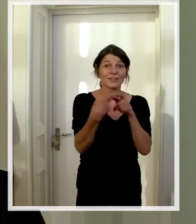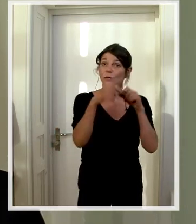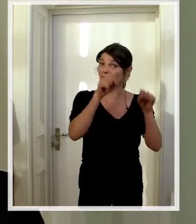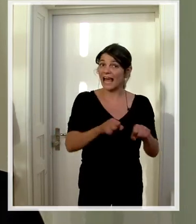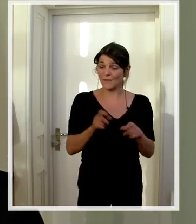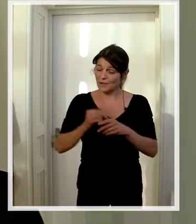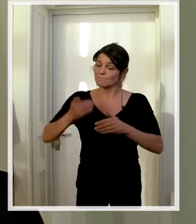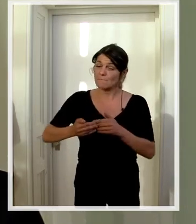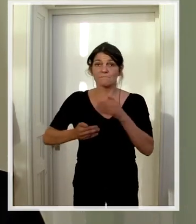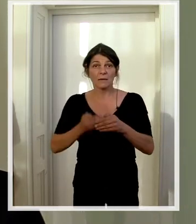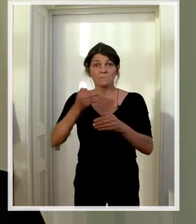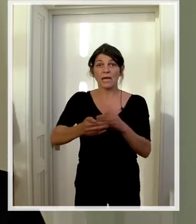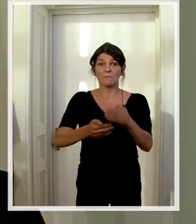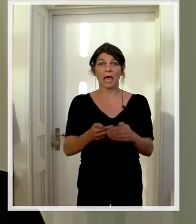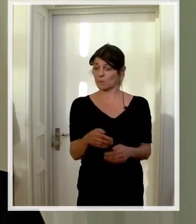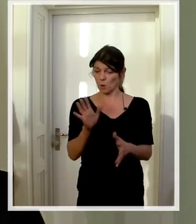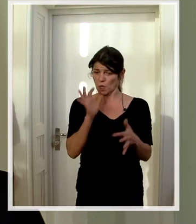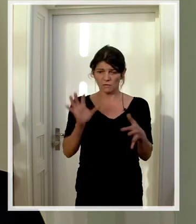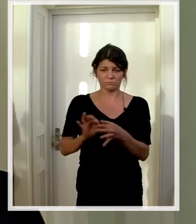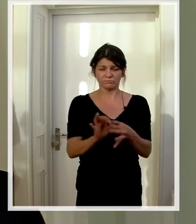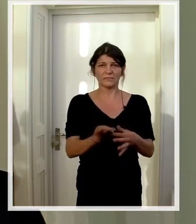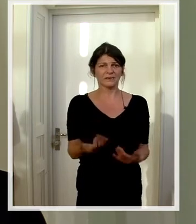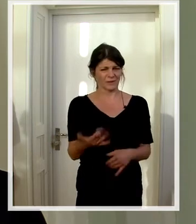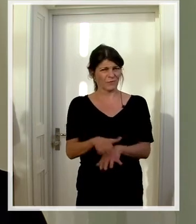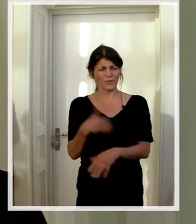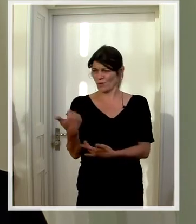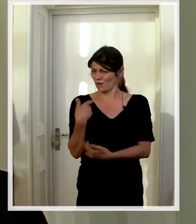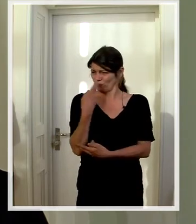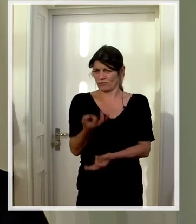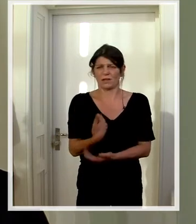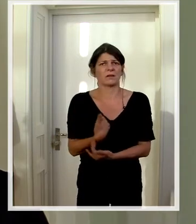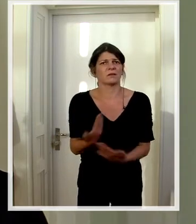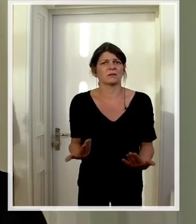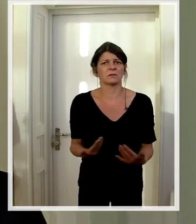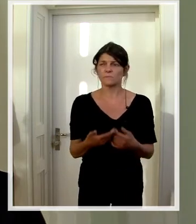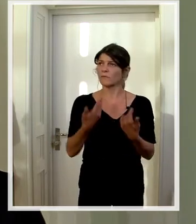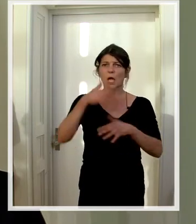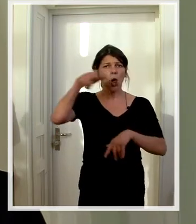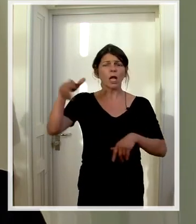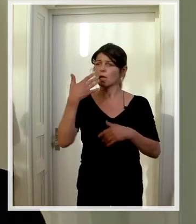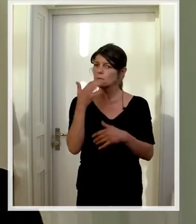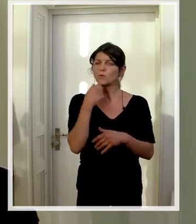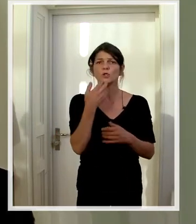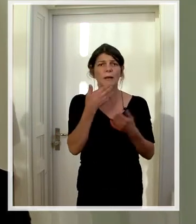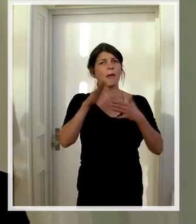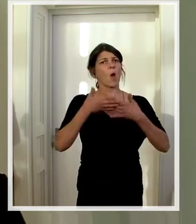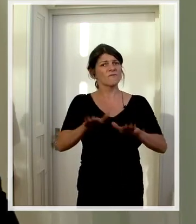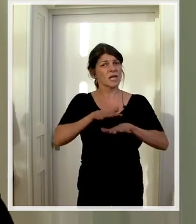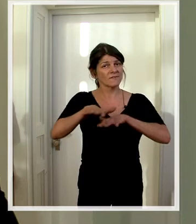kann man aus meiner Sicht und muss man nicht koppeln. Keine Ahnung, wie man auf das Gefühl kommt. Die Bevölkerung hat mehrheitlich gesehen, sie wünschen sich mehr öffentlichen Verkehr.